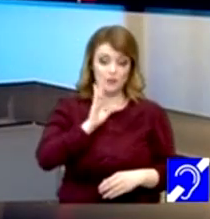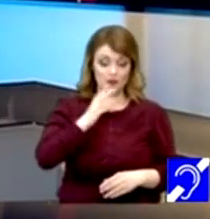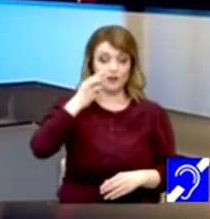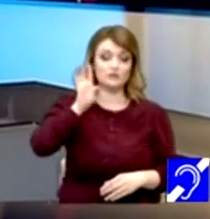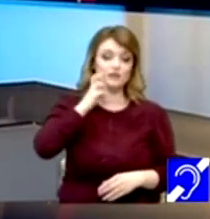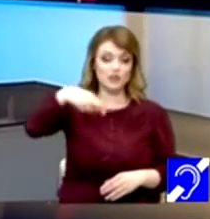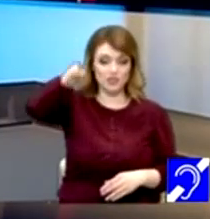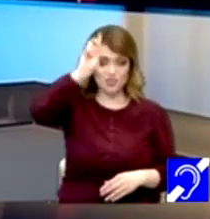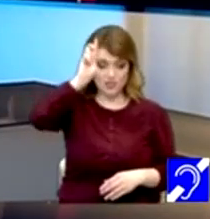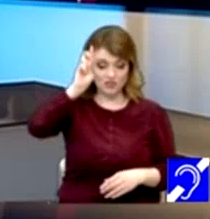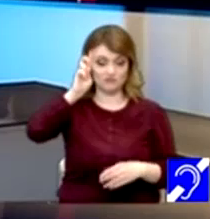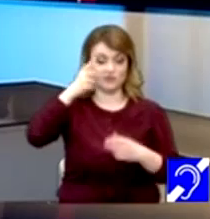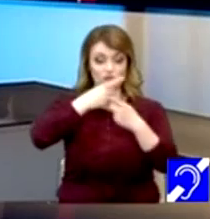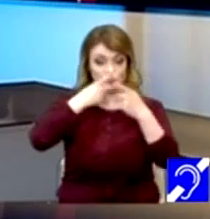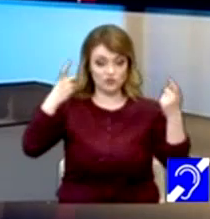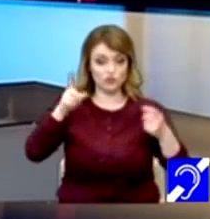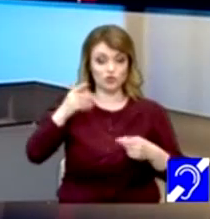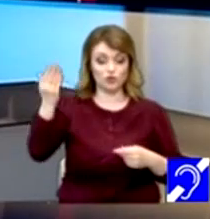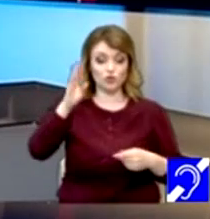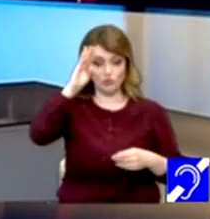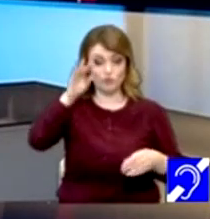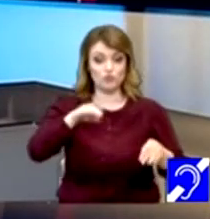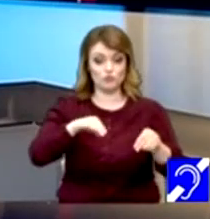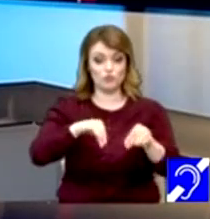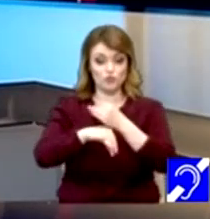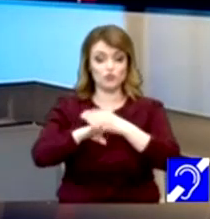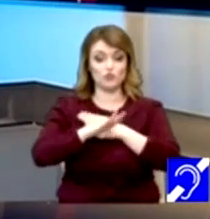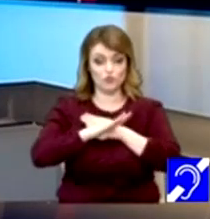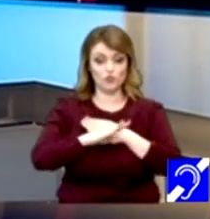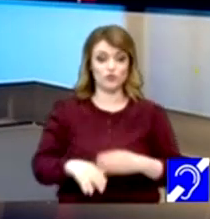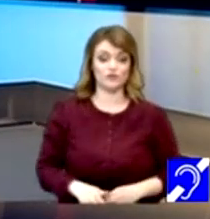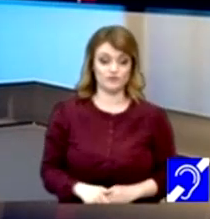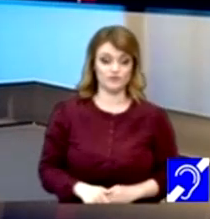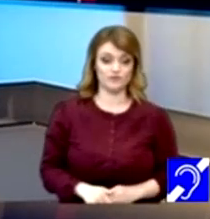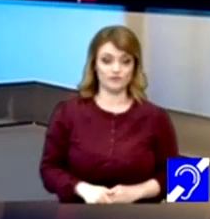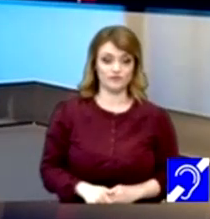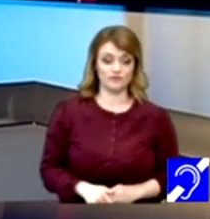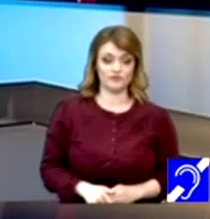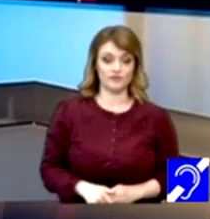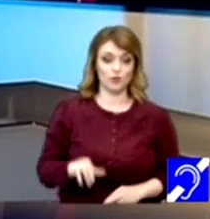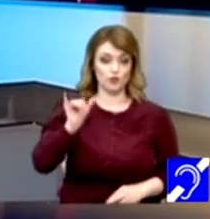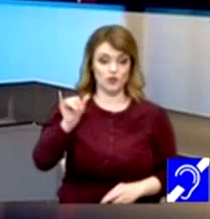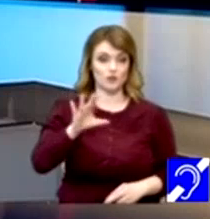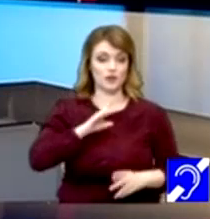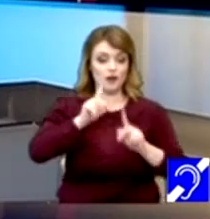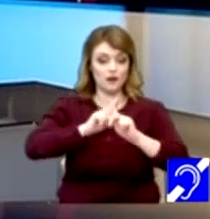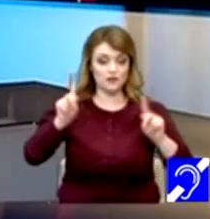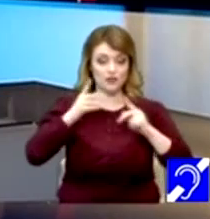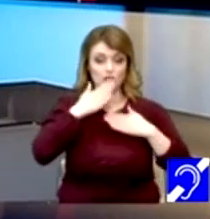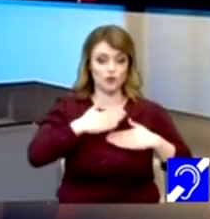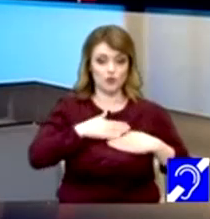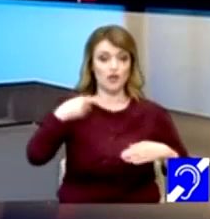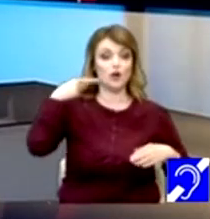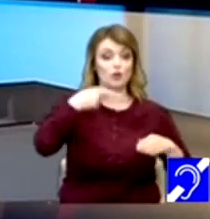într-un comunicat decesul iubitului său soț, o formulă ce marchează pentru eternitate dragostea specială dintre cei doi.